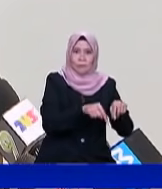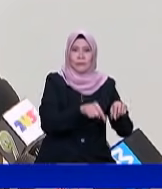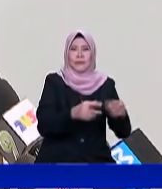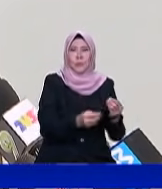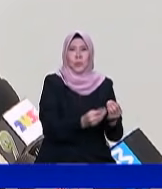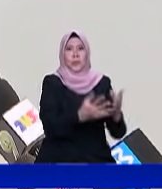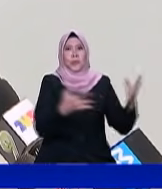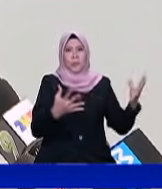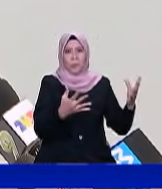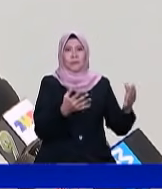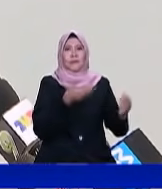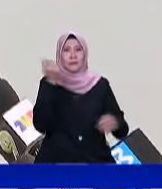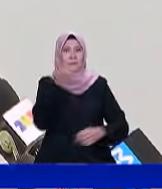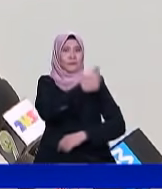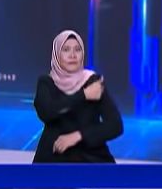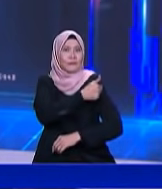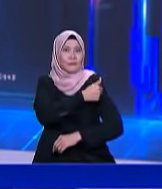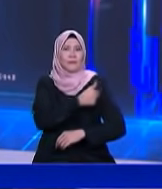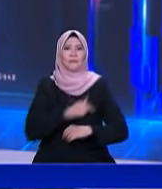Ini